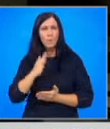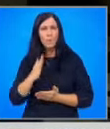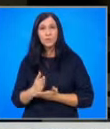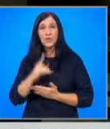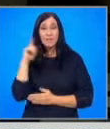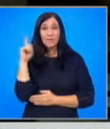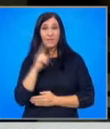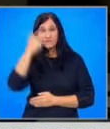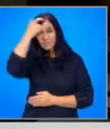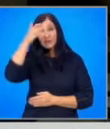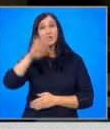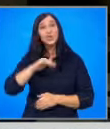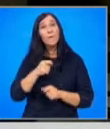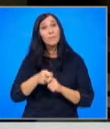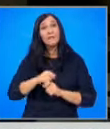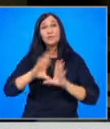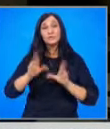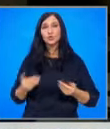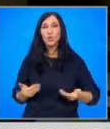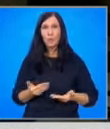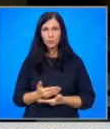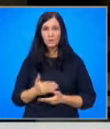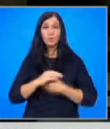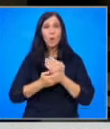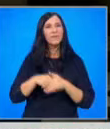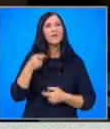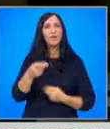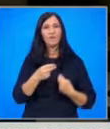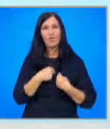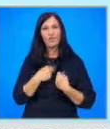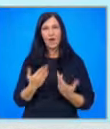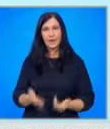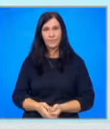си ден в МВР ще правя всичко необходимо да оправдая това доверие.